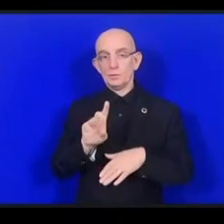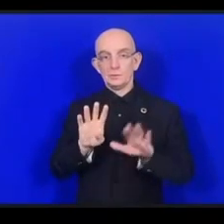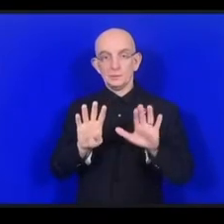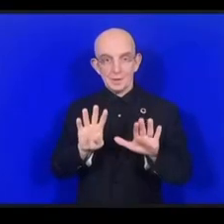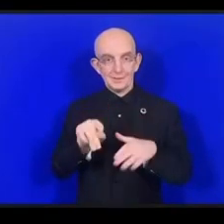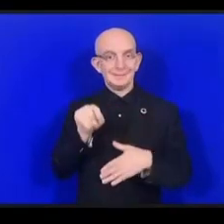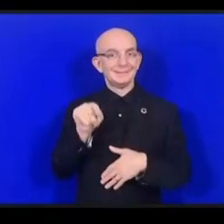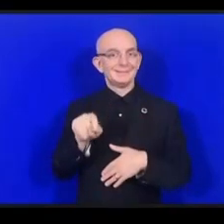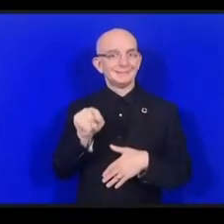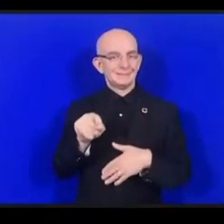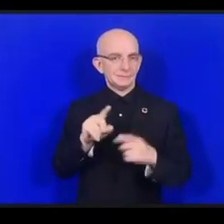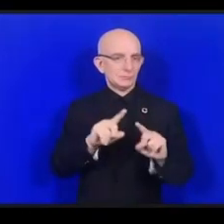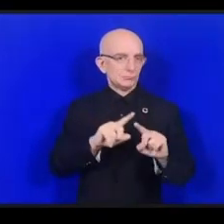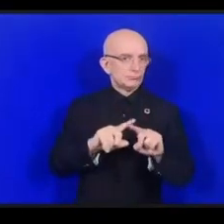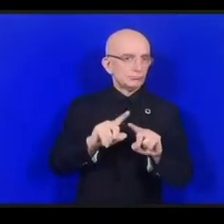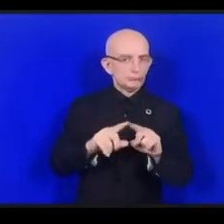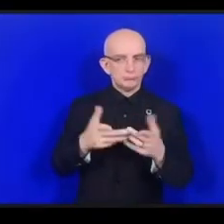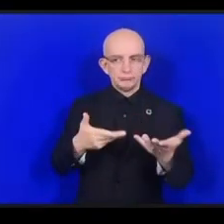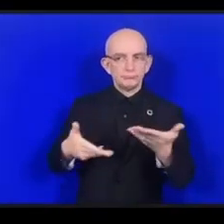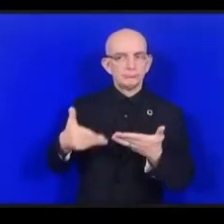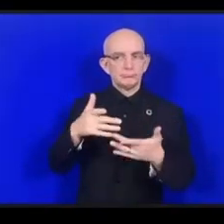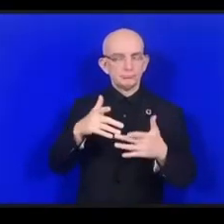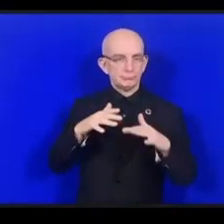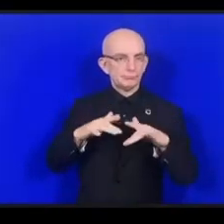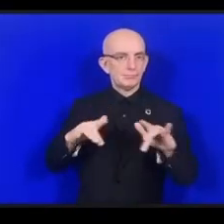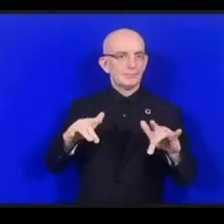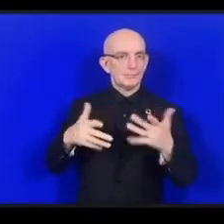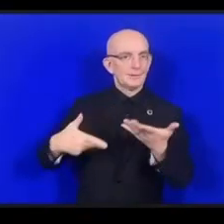加速实施